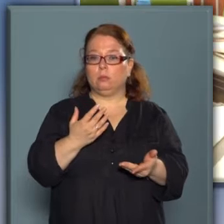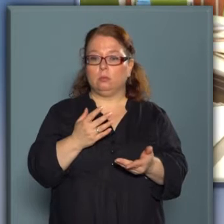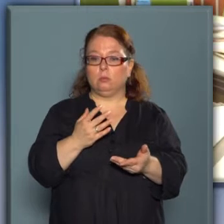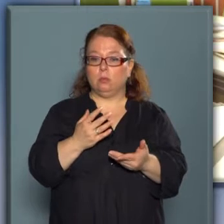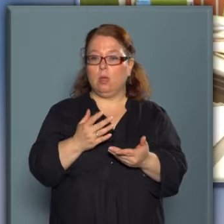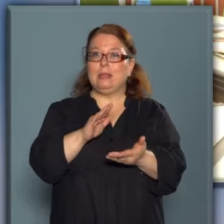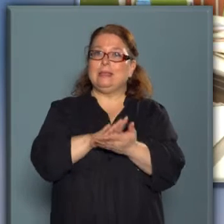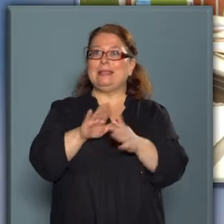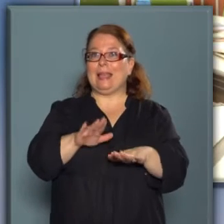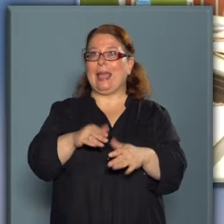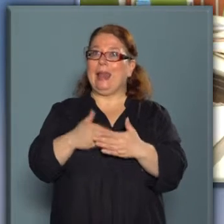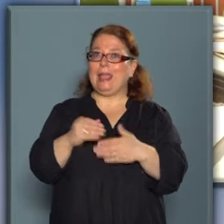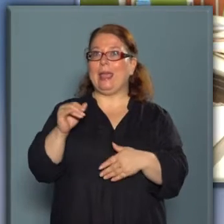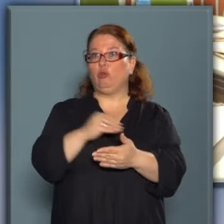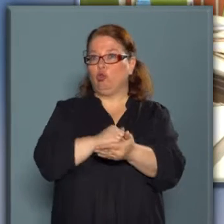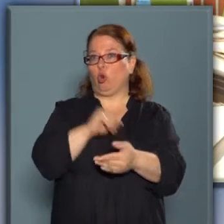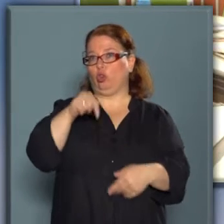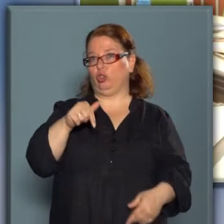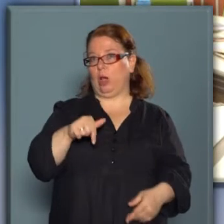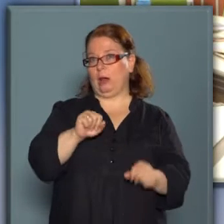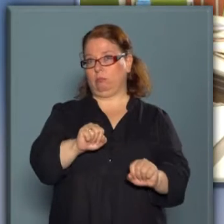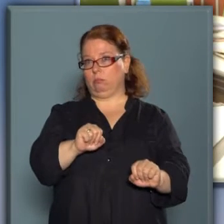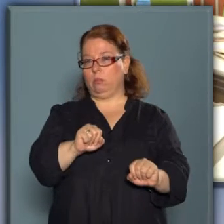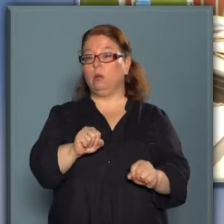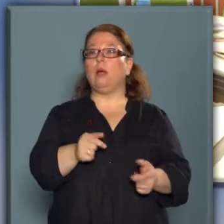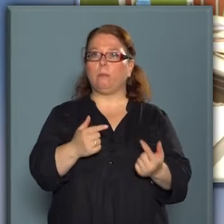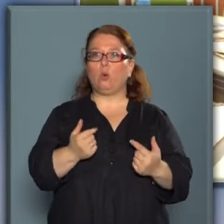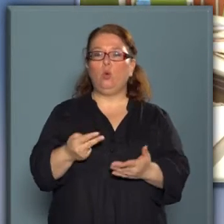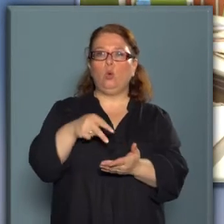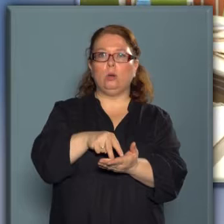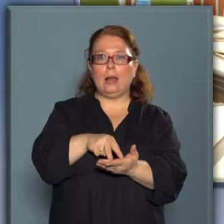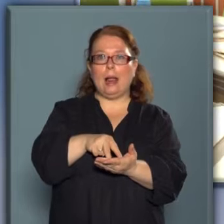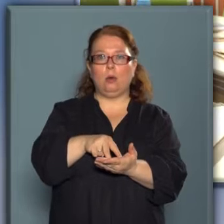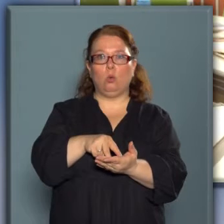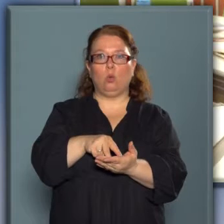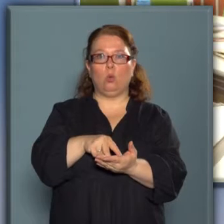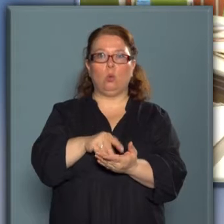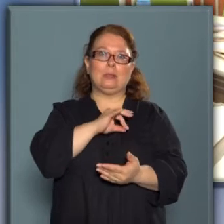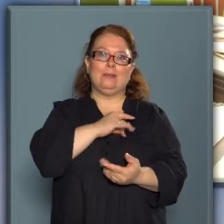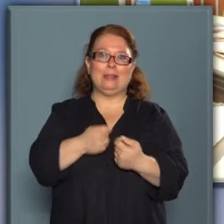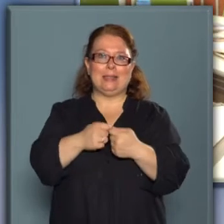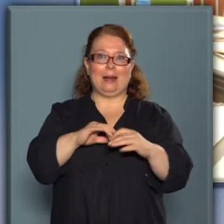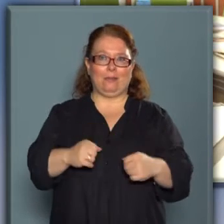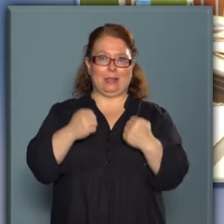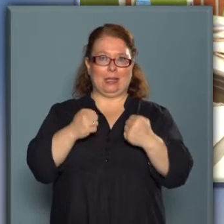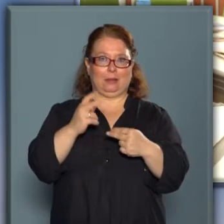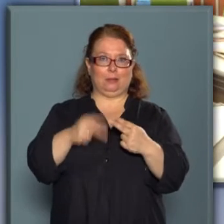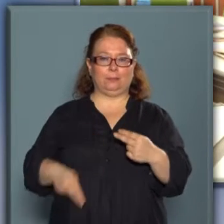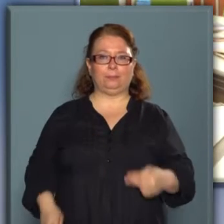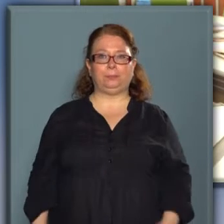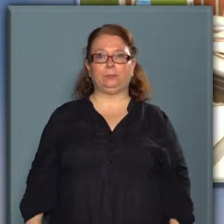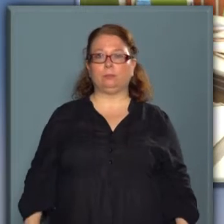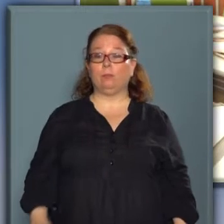a székhelyünk is legyen Soroksár, és akkor egy önálló civil szervezetté